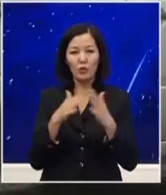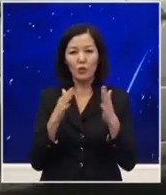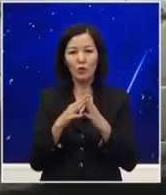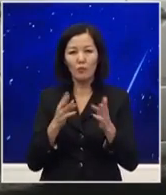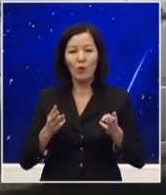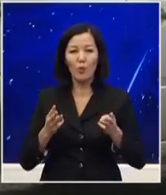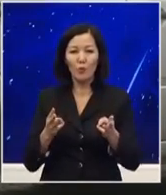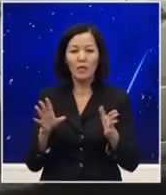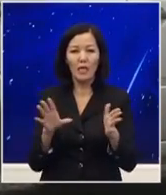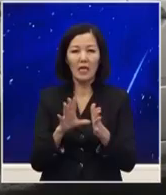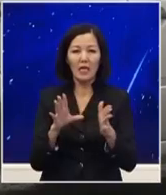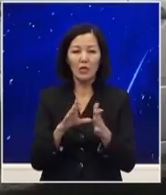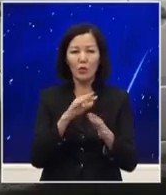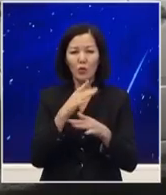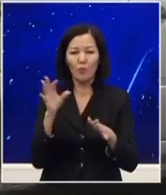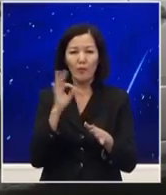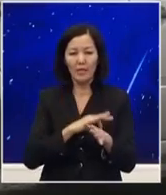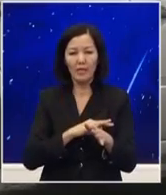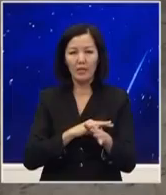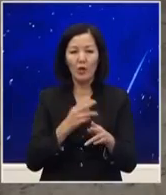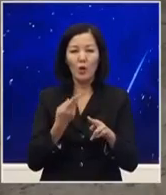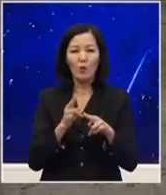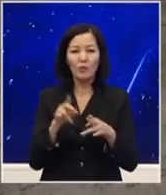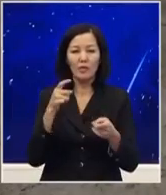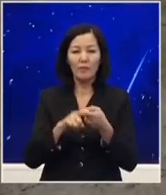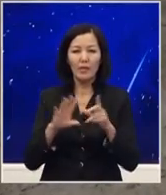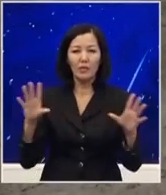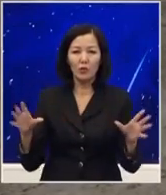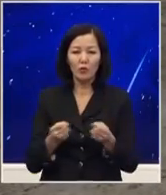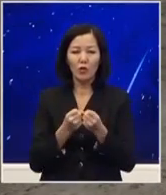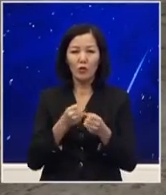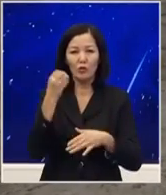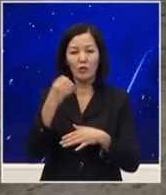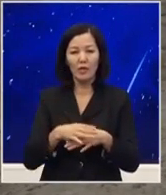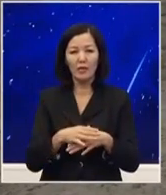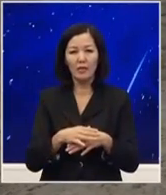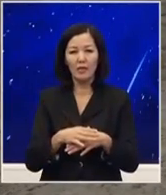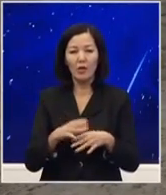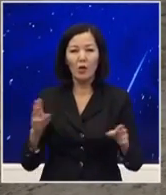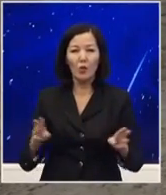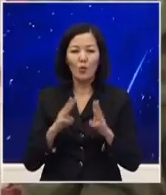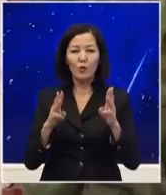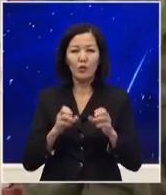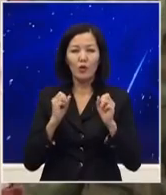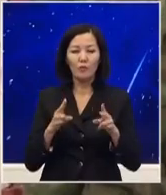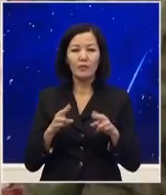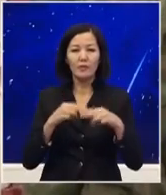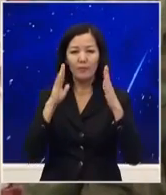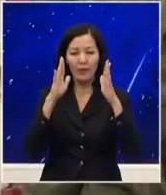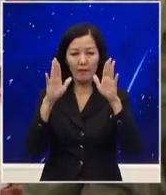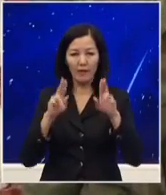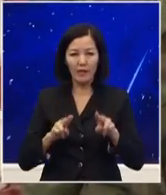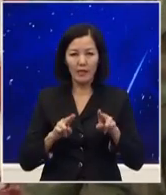жағып электр жылыту құралдарын көп пайдаланады. Осыған байланысты құтқарушылар аудан орталығы тұрғындарына өрт қауіпсіздігінің қарапайым ережелерін